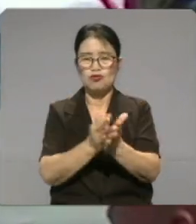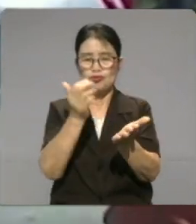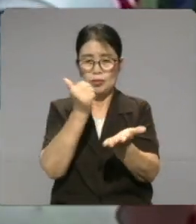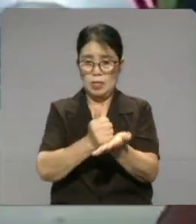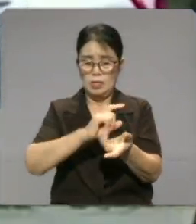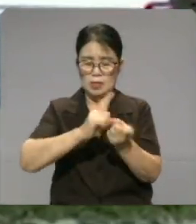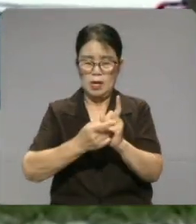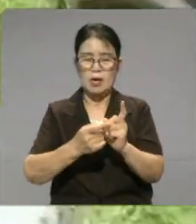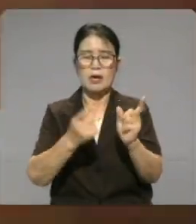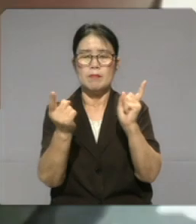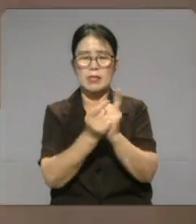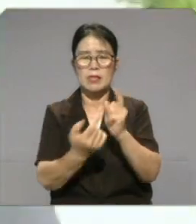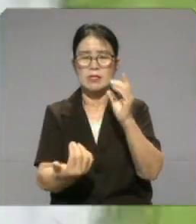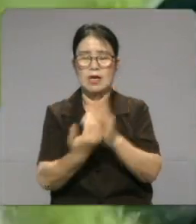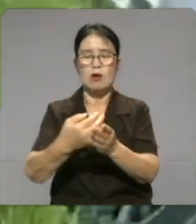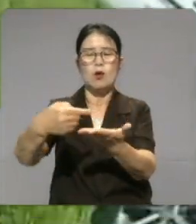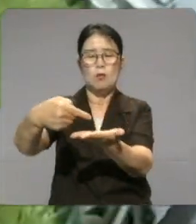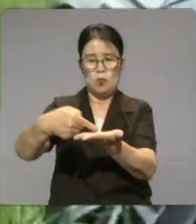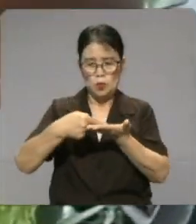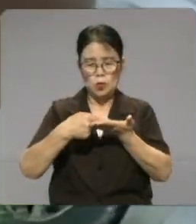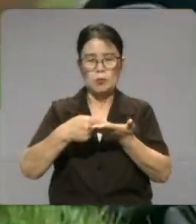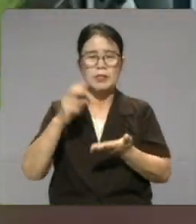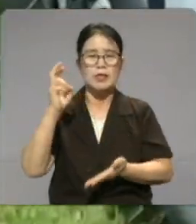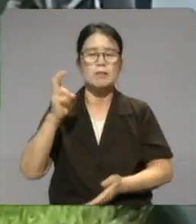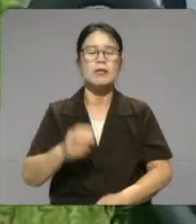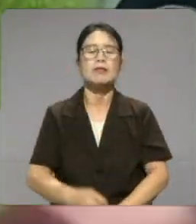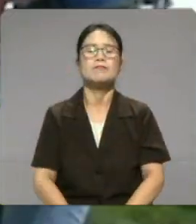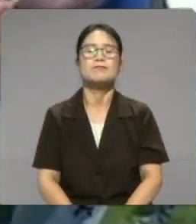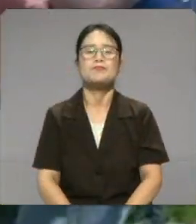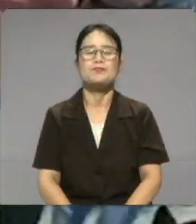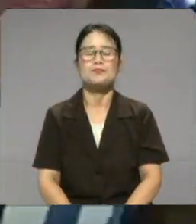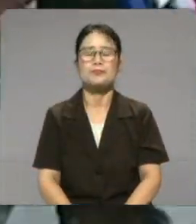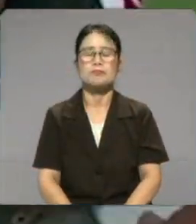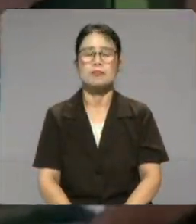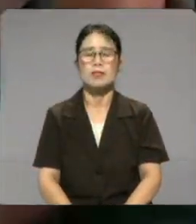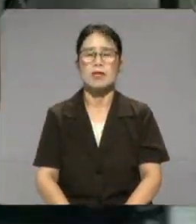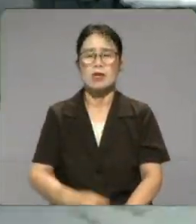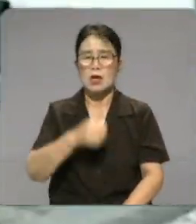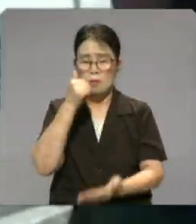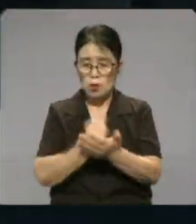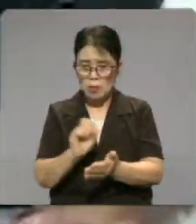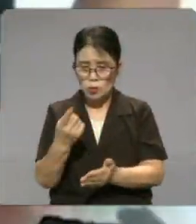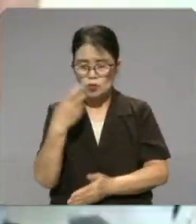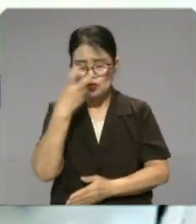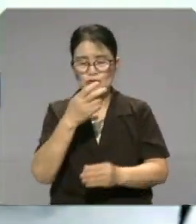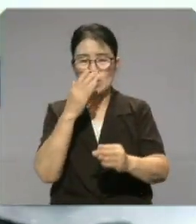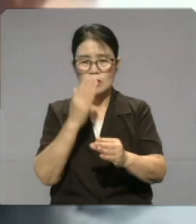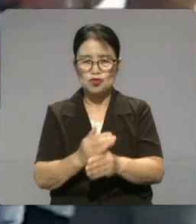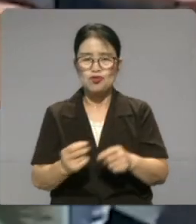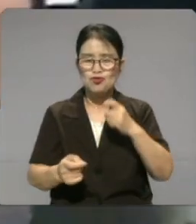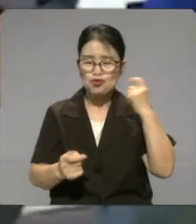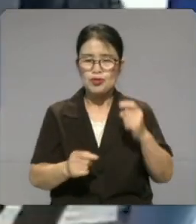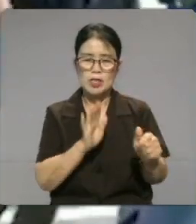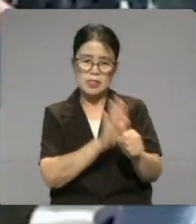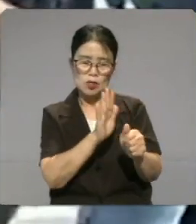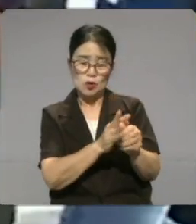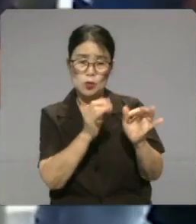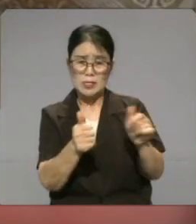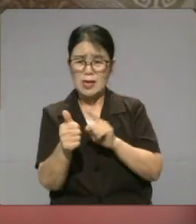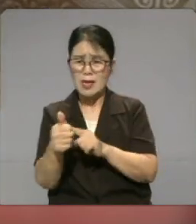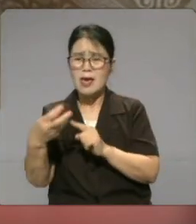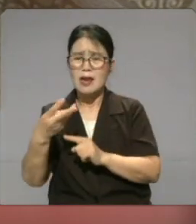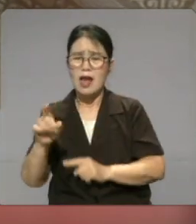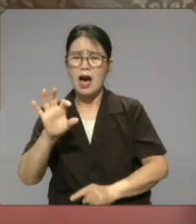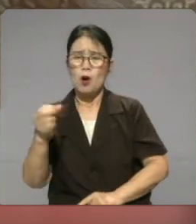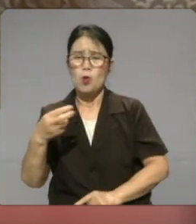만나 사건을 보고받을 것으로 전해졌습니다. 당국이 범행 동기를 수사 중인 가운데 우크라이나 지원론자였던